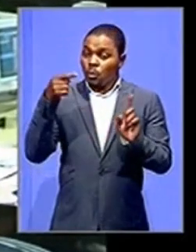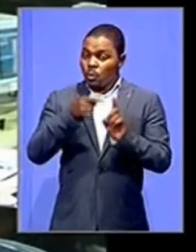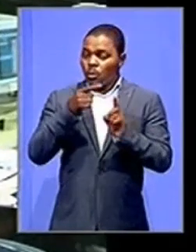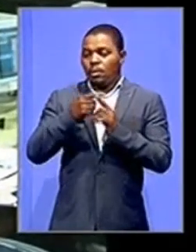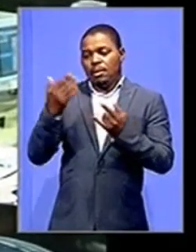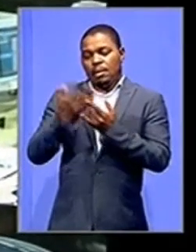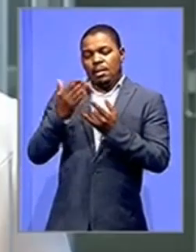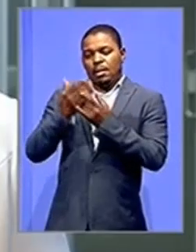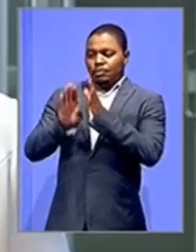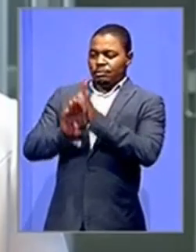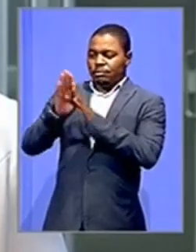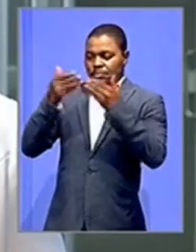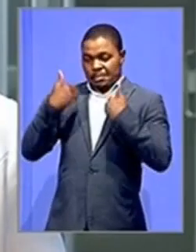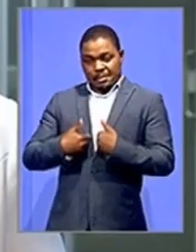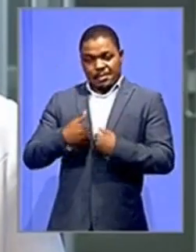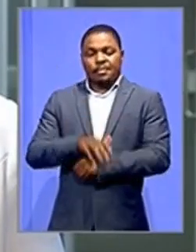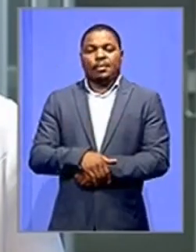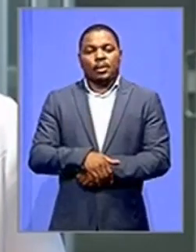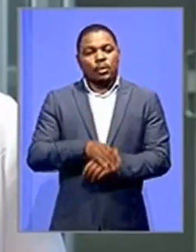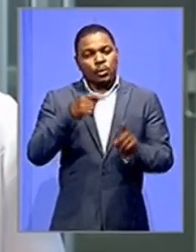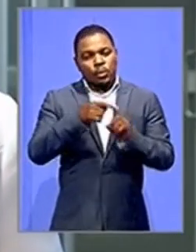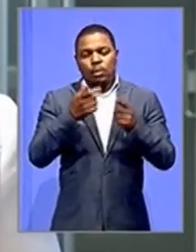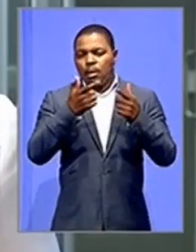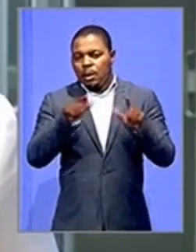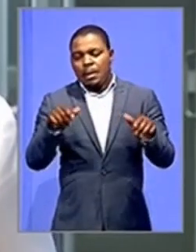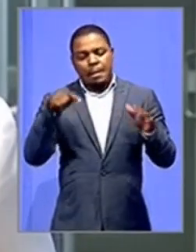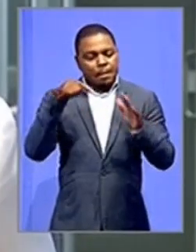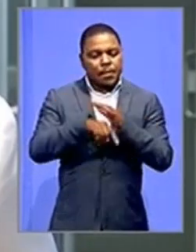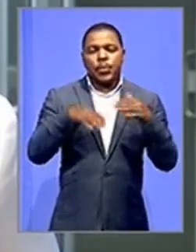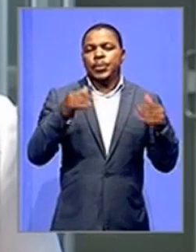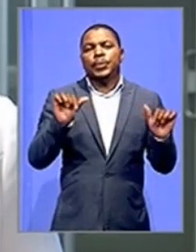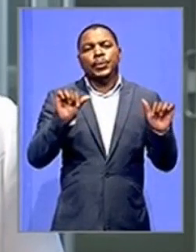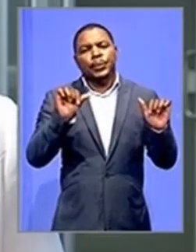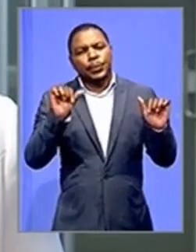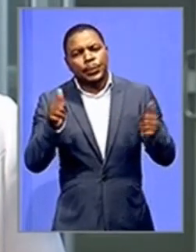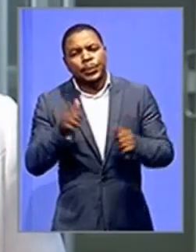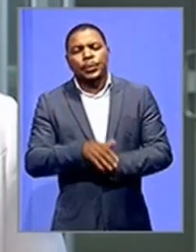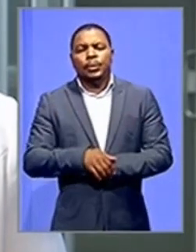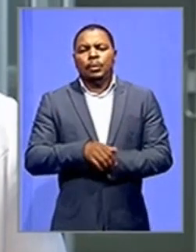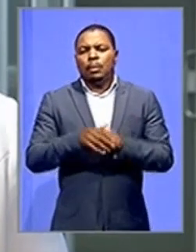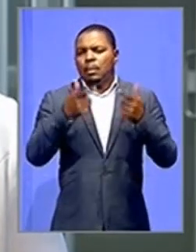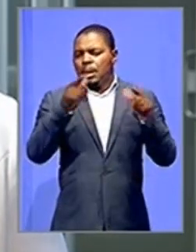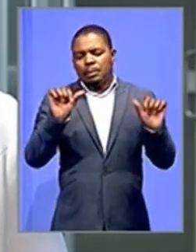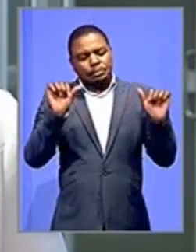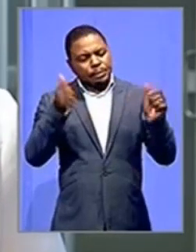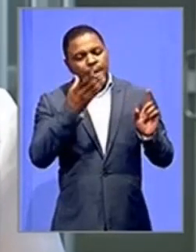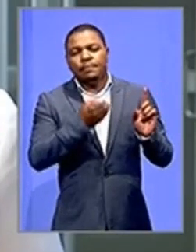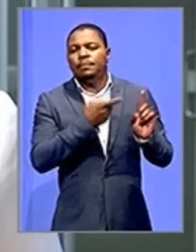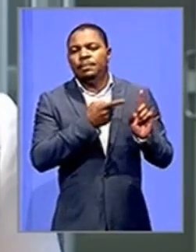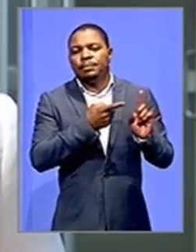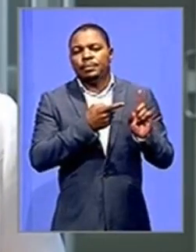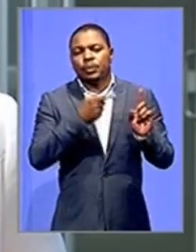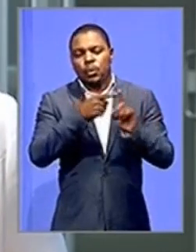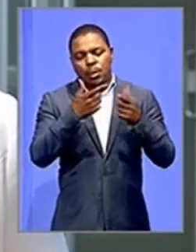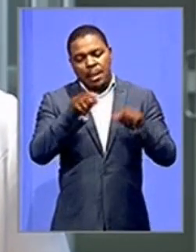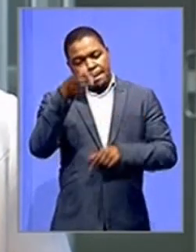ke Dirara Mokoena. O ne a na le puo e tsepameng, o ne a na le leleme le paqameng